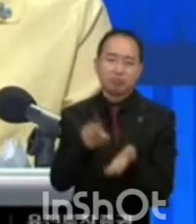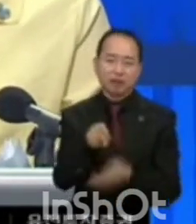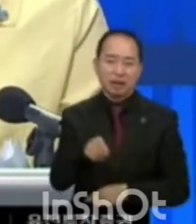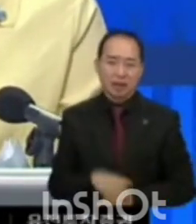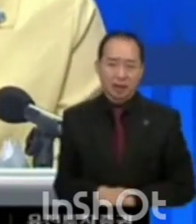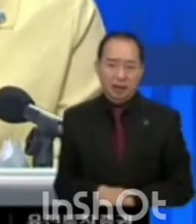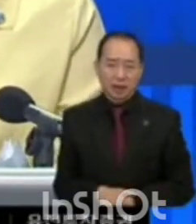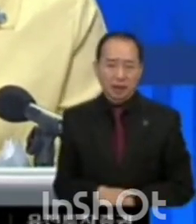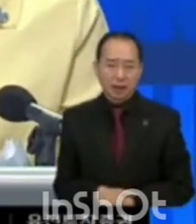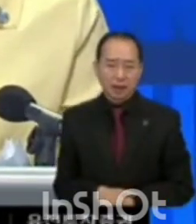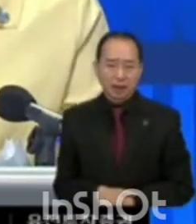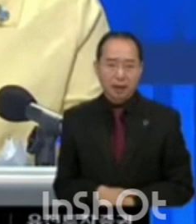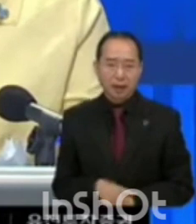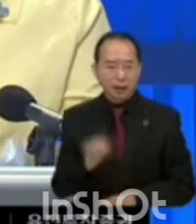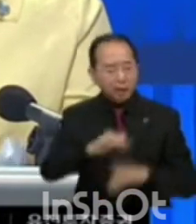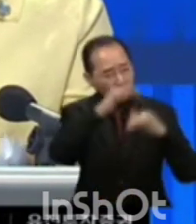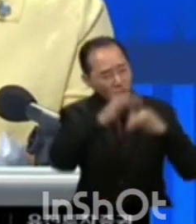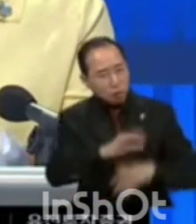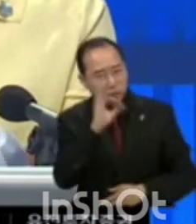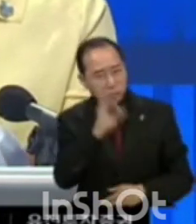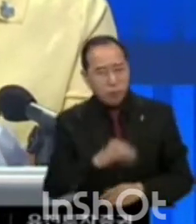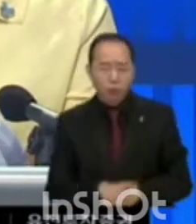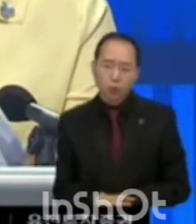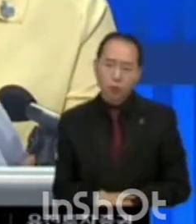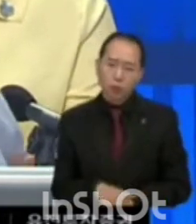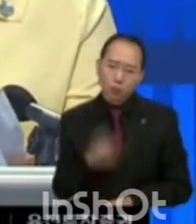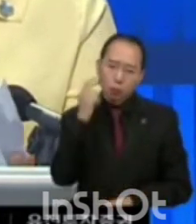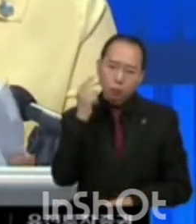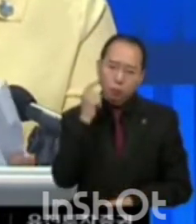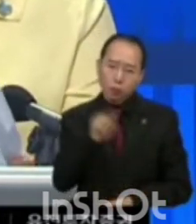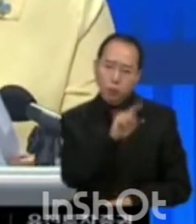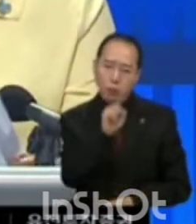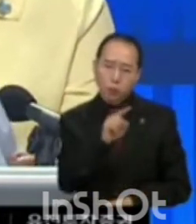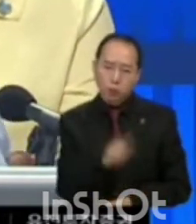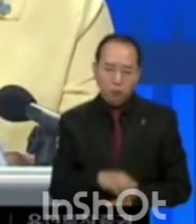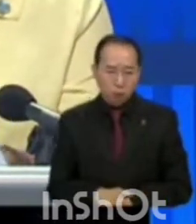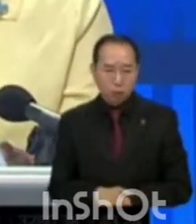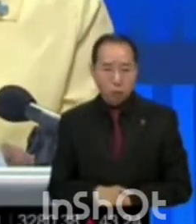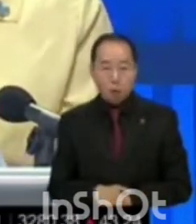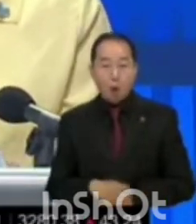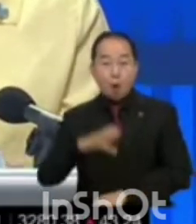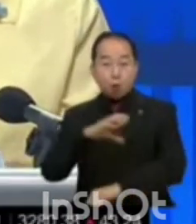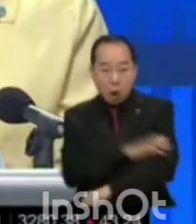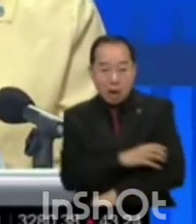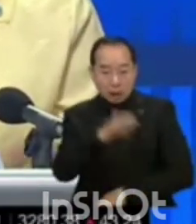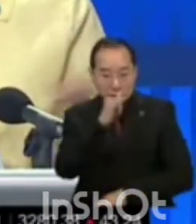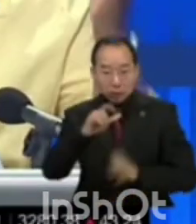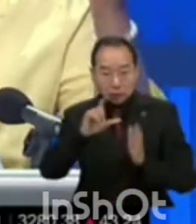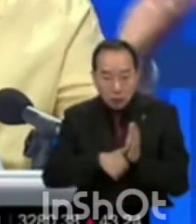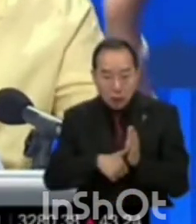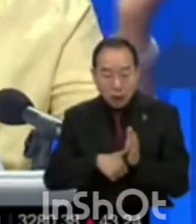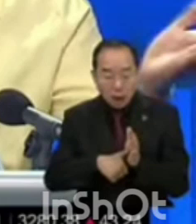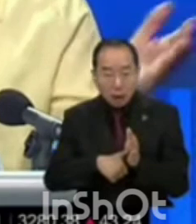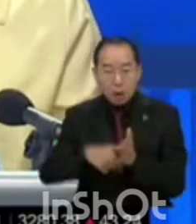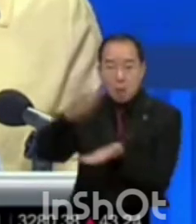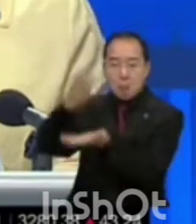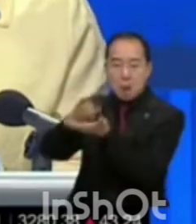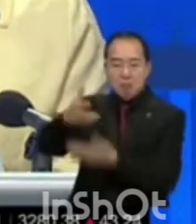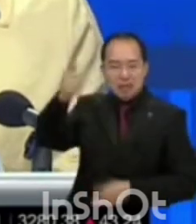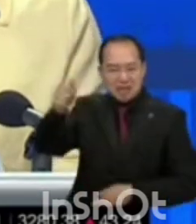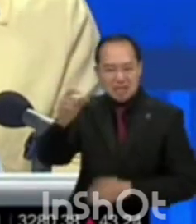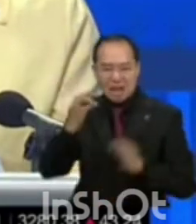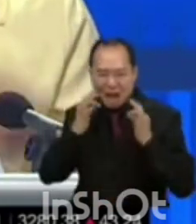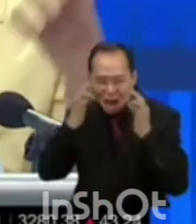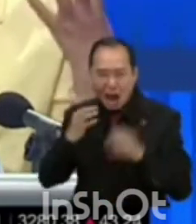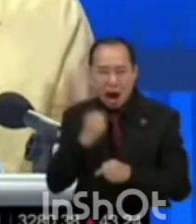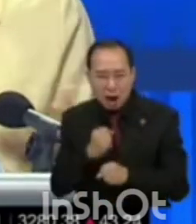막 공약을 또 하시는 걸 듣고 왜 그러실까? 고난 있을 때 왜 뒷받침을 안 해주셨을까? 법무부 장관이 그토록 애를